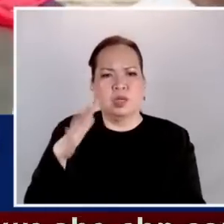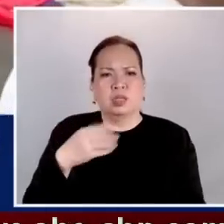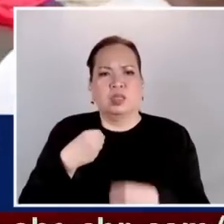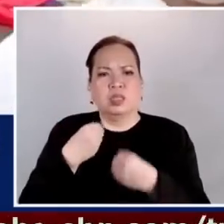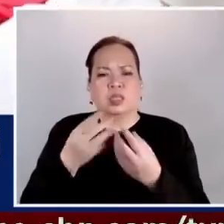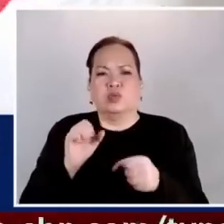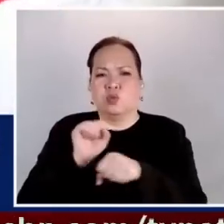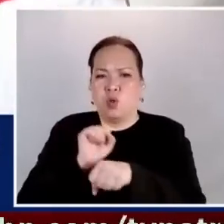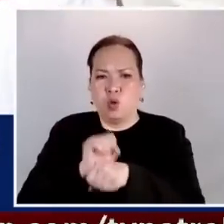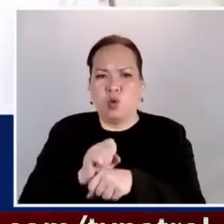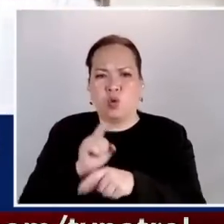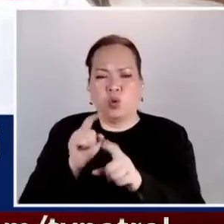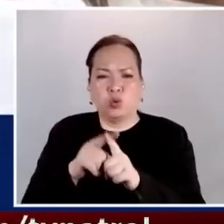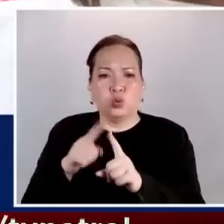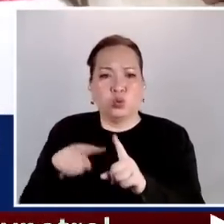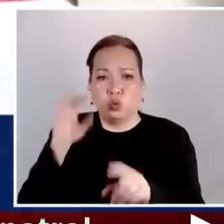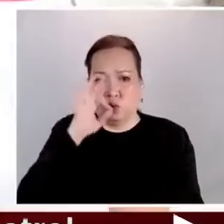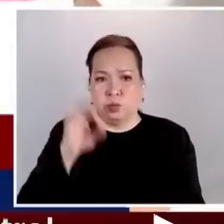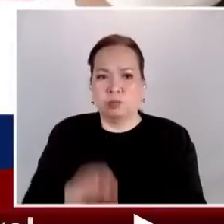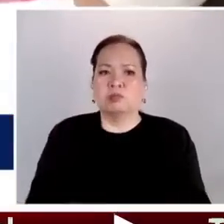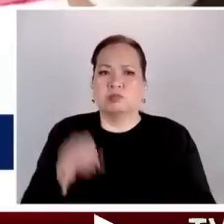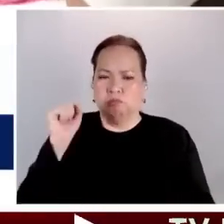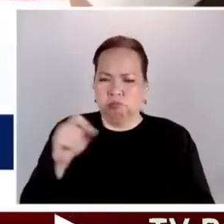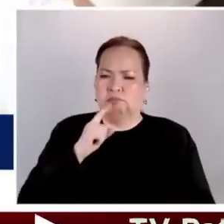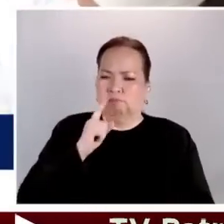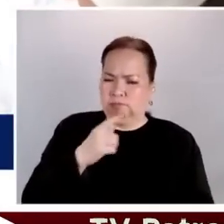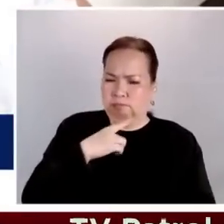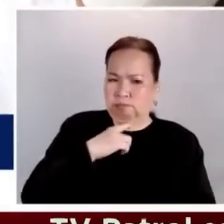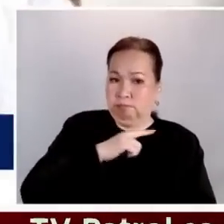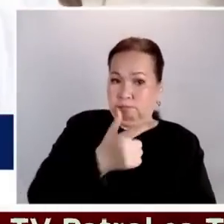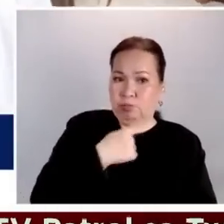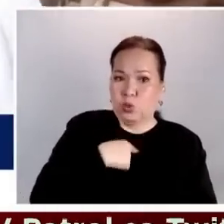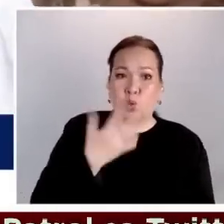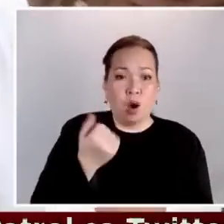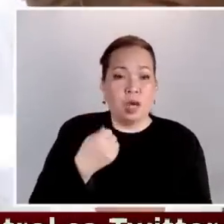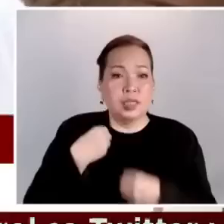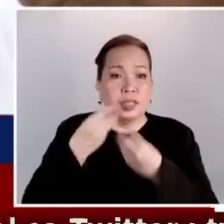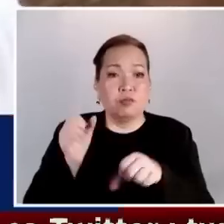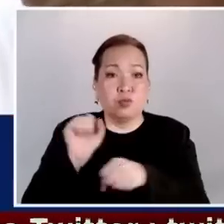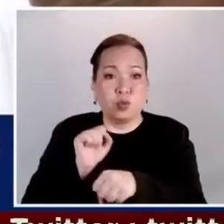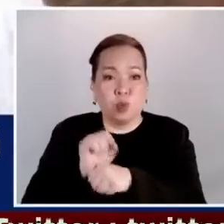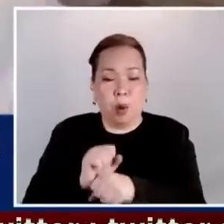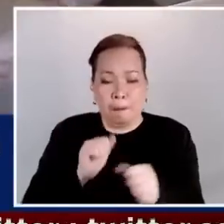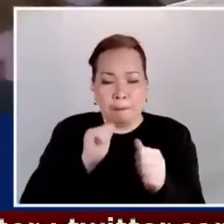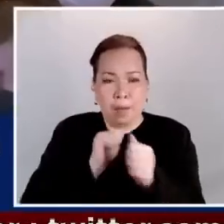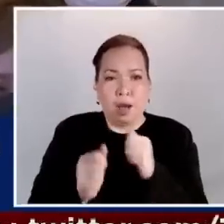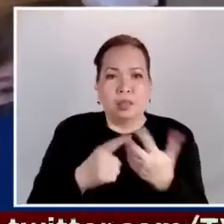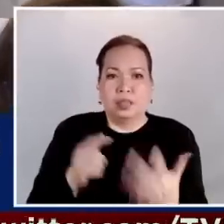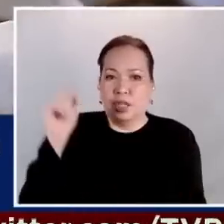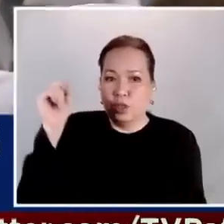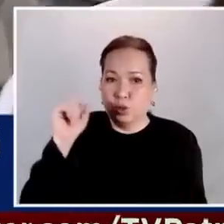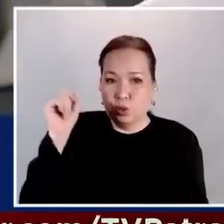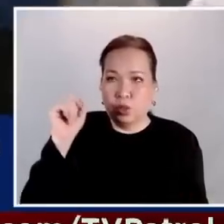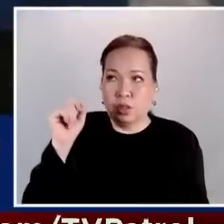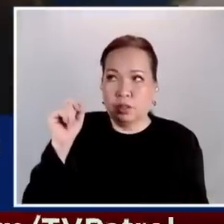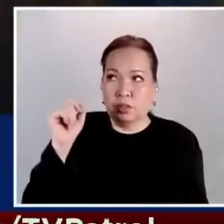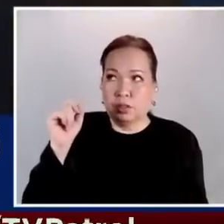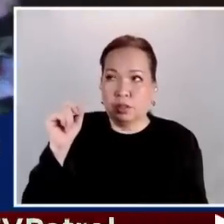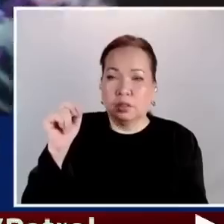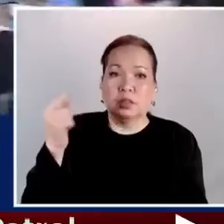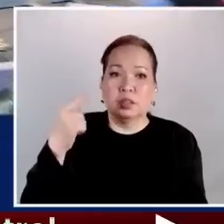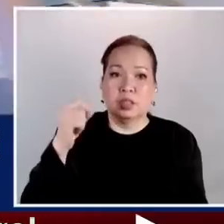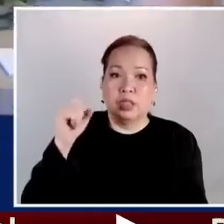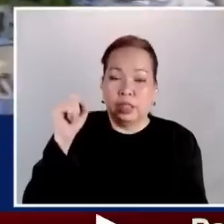Definitely, ito'y tungkol sa paggawa at paglikha ng trabaho. Gusto natin ipasa yung insurance unemployment. Linggo naman ng